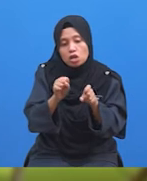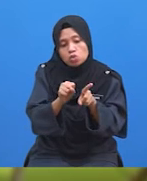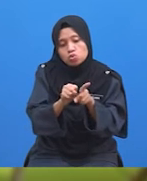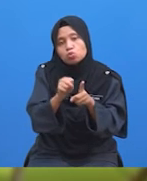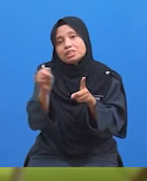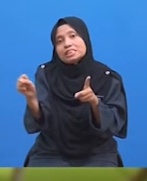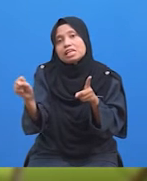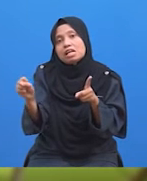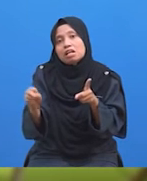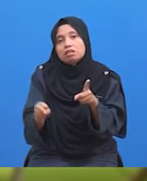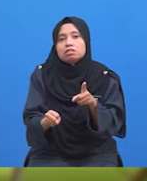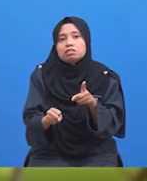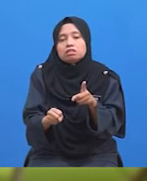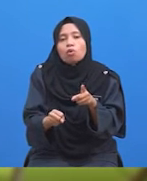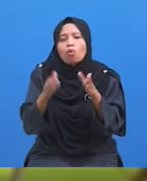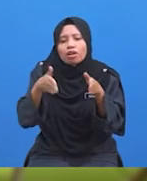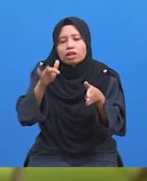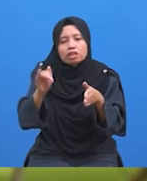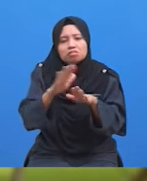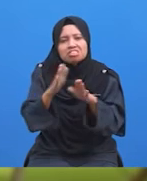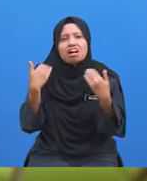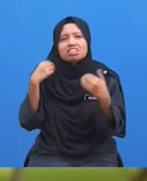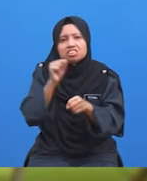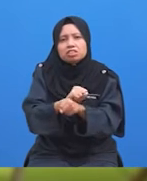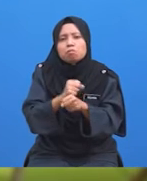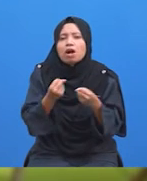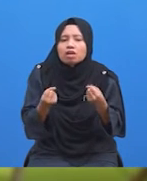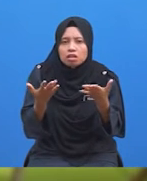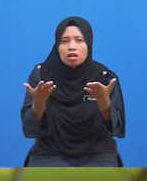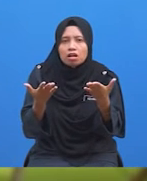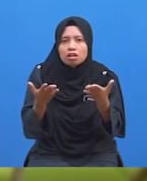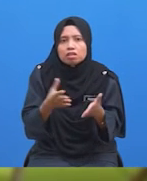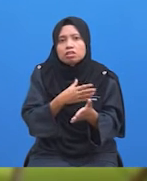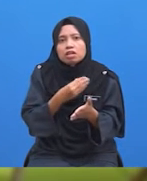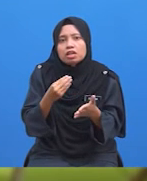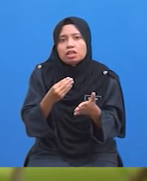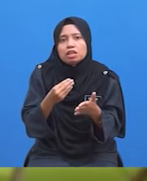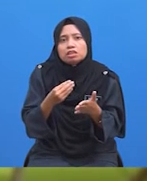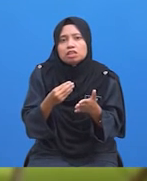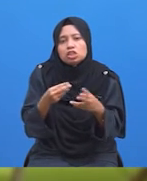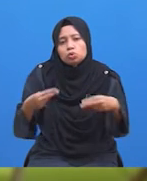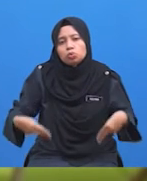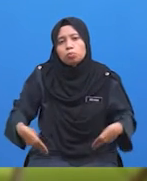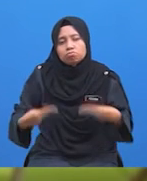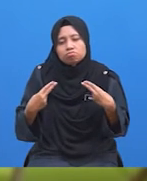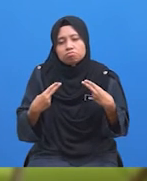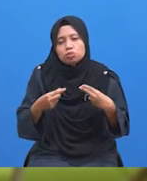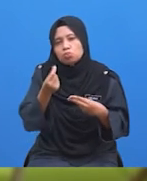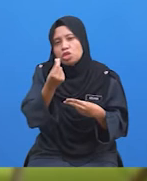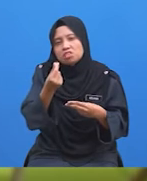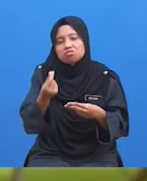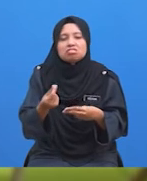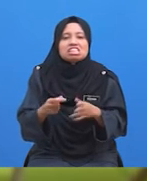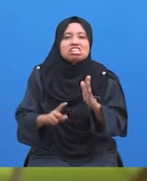kadar pengangguran dalam kalangan migran yang ramai serta kos hidup yang tinggi di